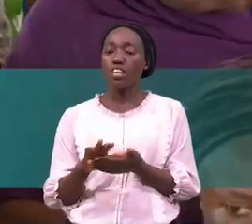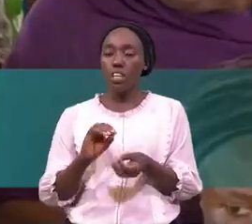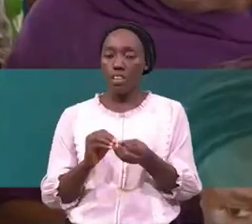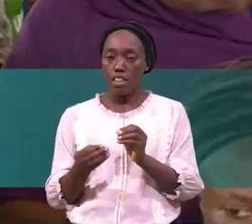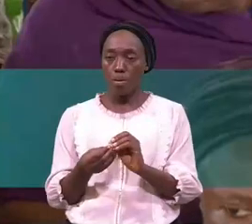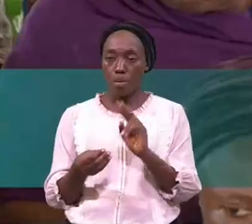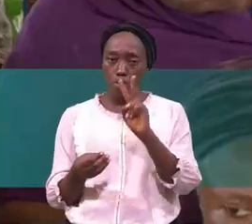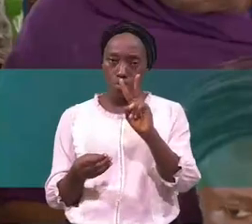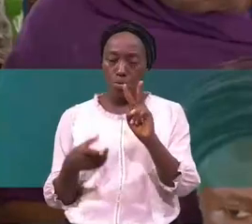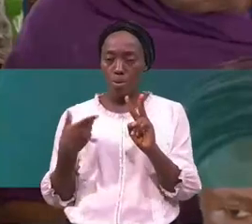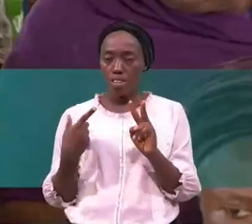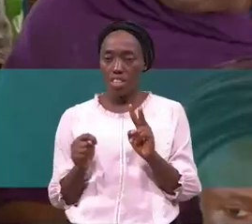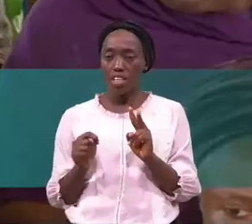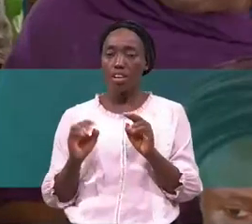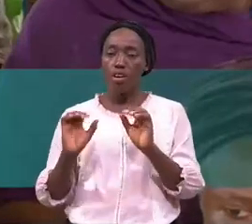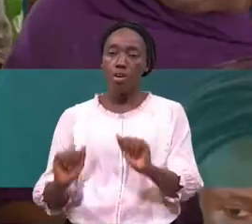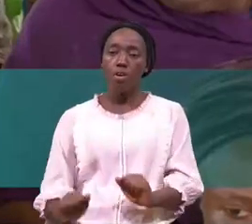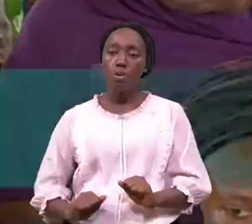pour la sanctification.